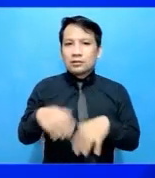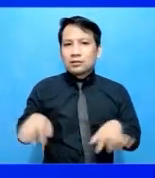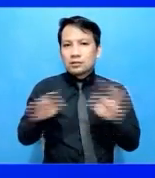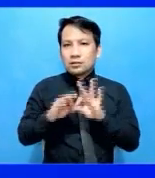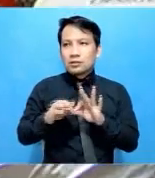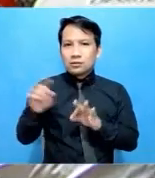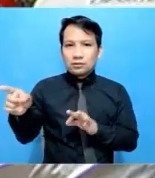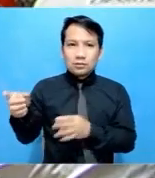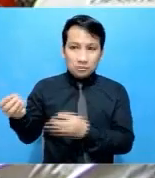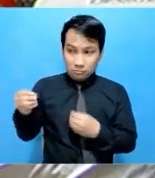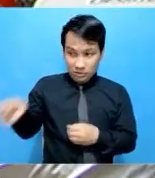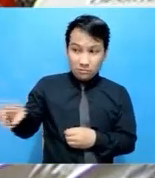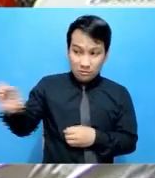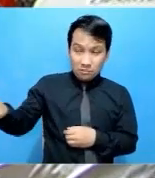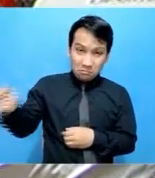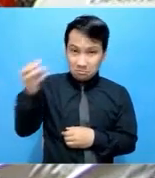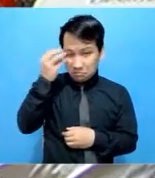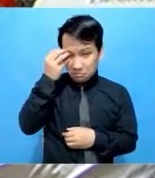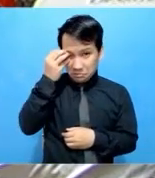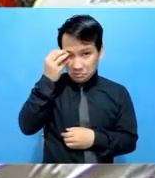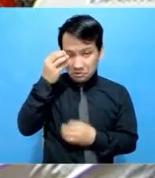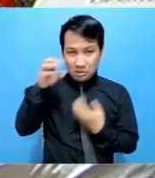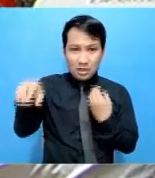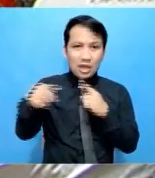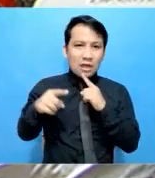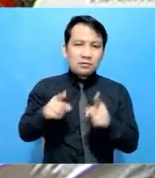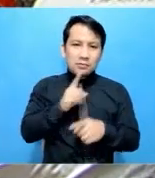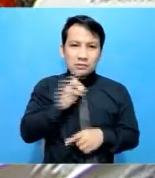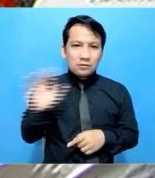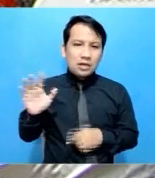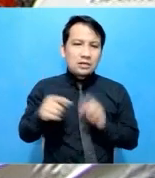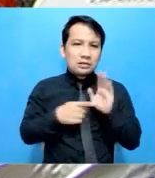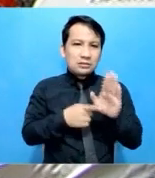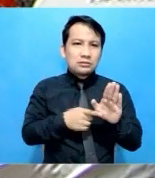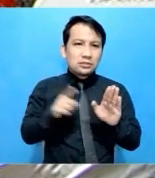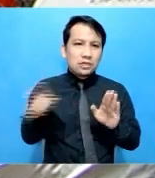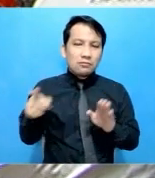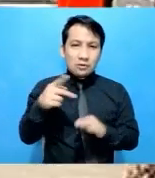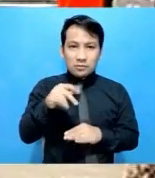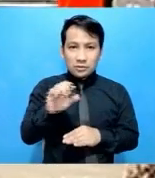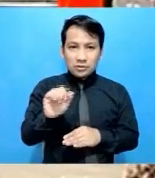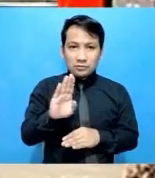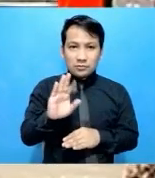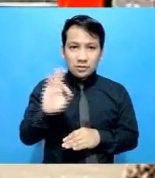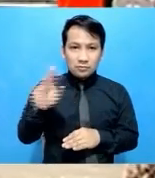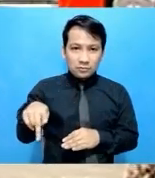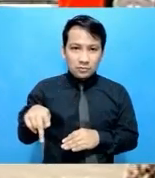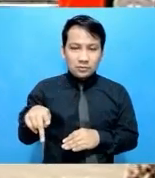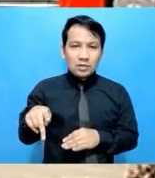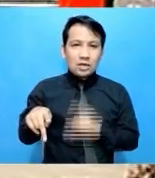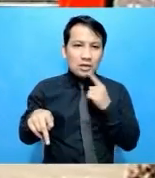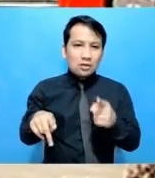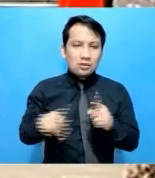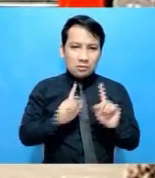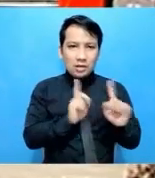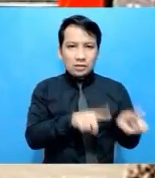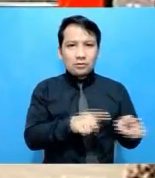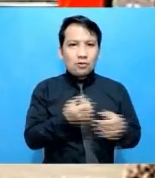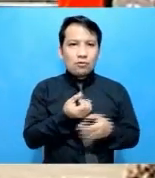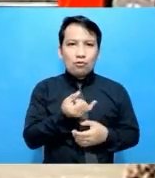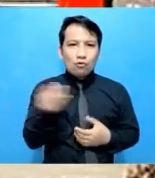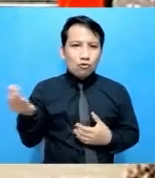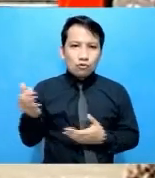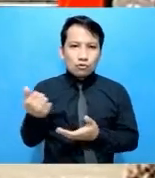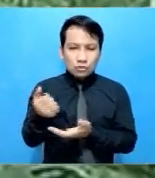driver yung mata niya. Nangako naman ang pamunuan ng Pateros BFP sa pamilya na sasagutin nito ang lahat ng